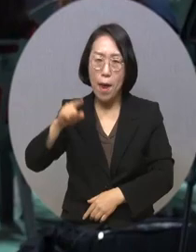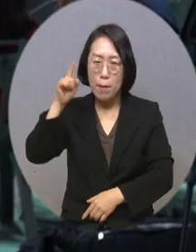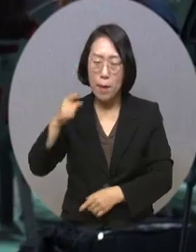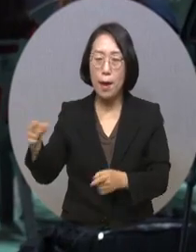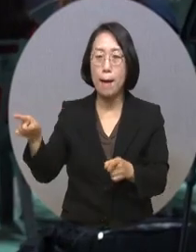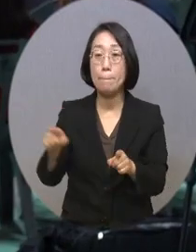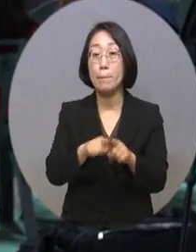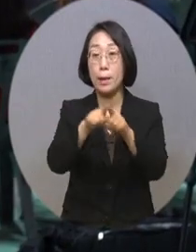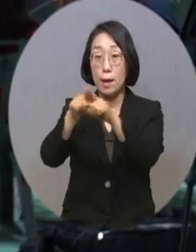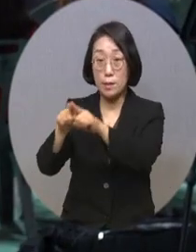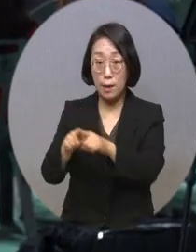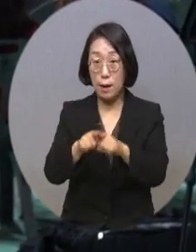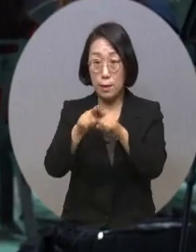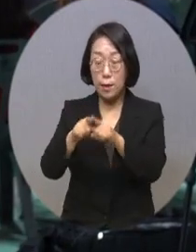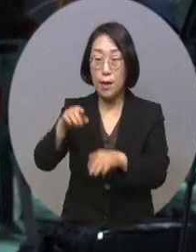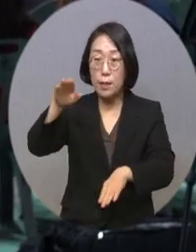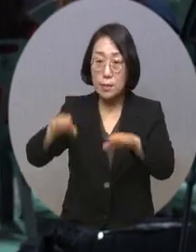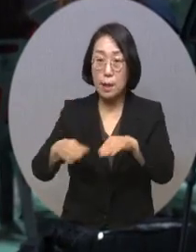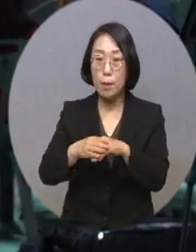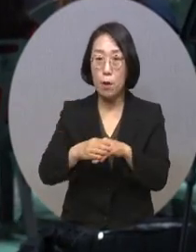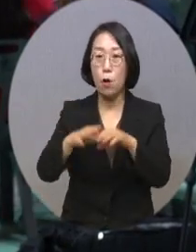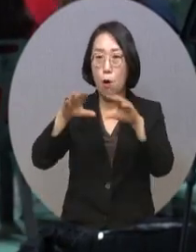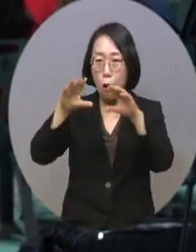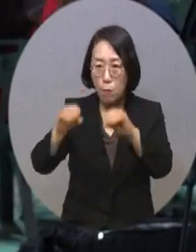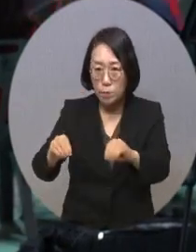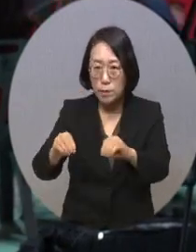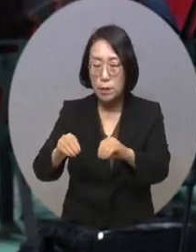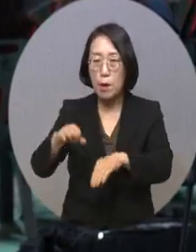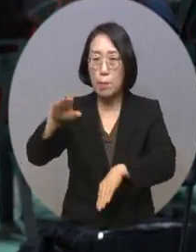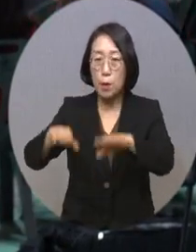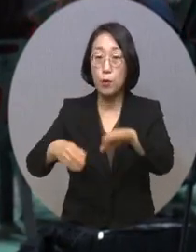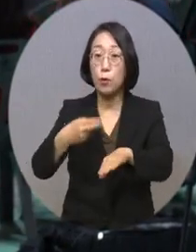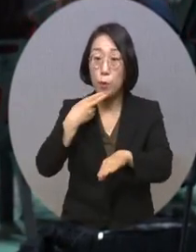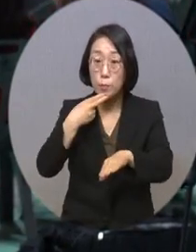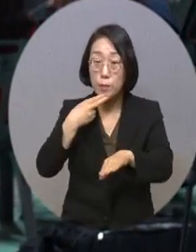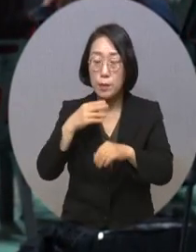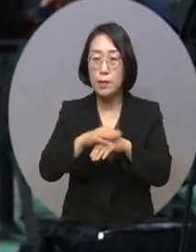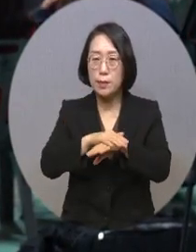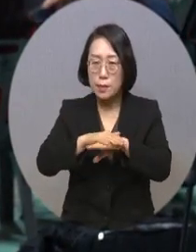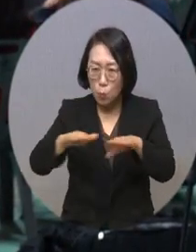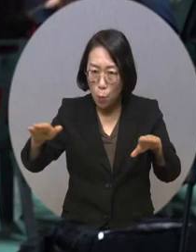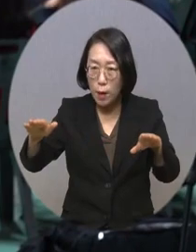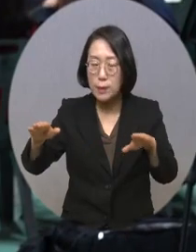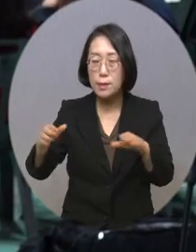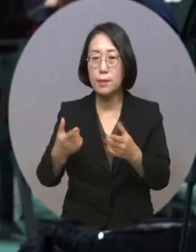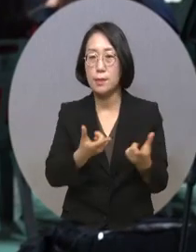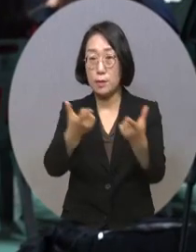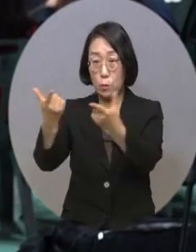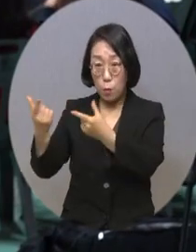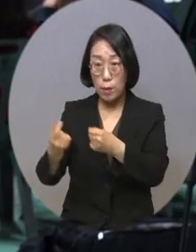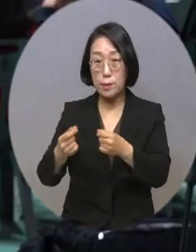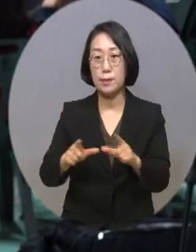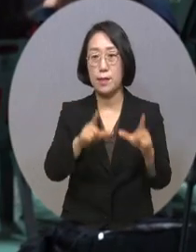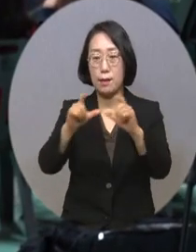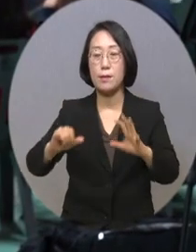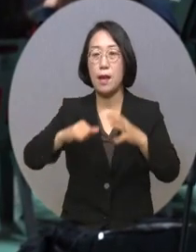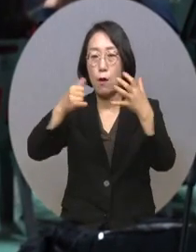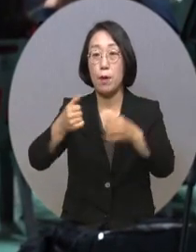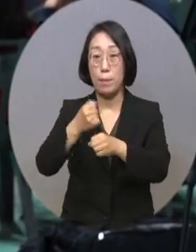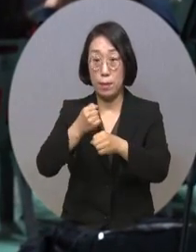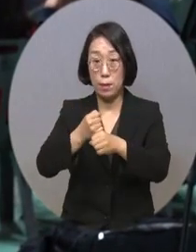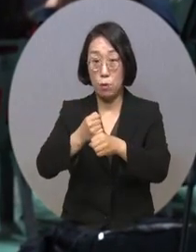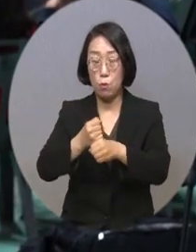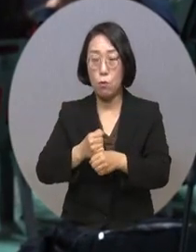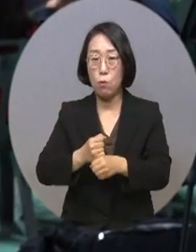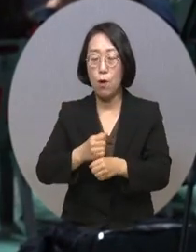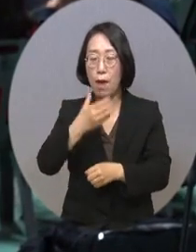우리 모두가 차별과 편견을 극복하고 장애인과 비장애인이 평등하게 살아가는 사회를 만들어 모두가